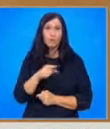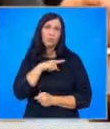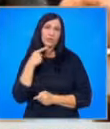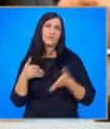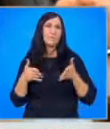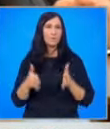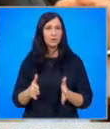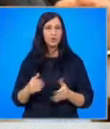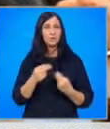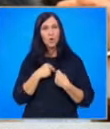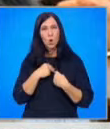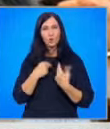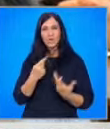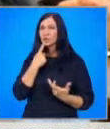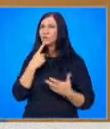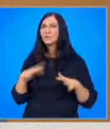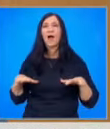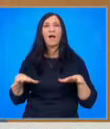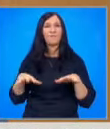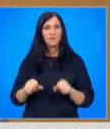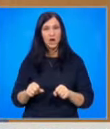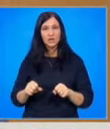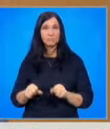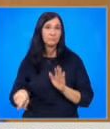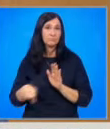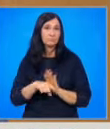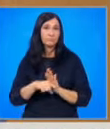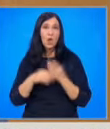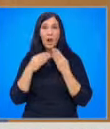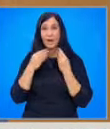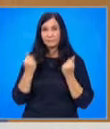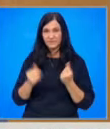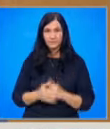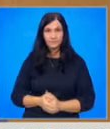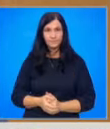пътищата. Усещането за власт отсъства.